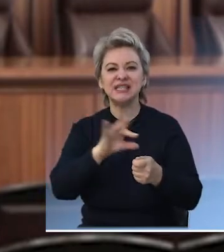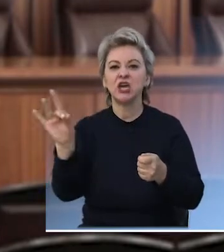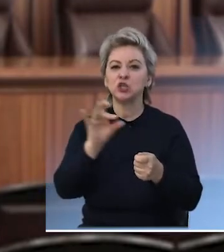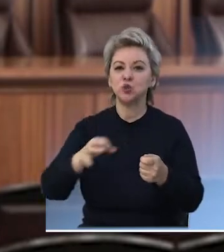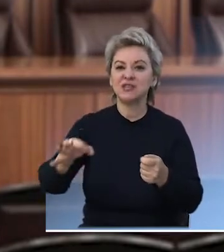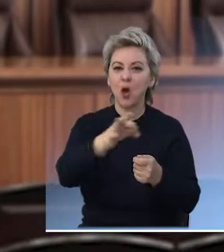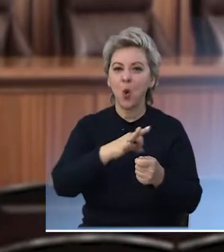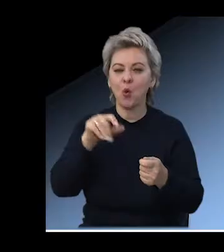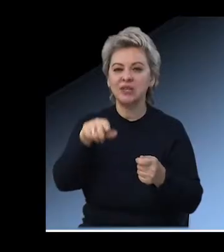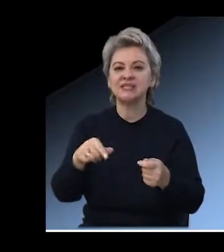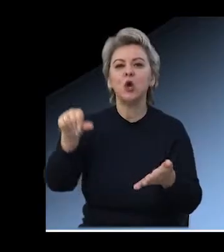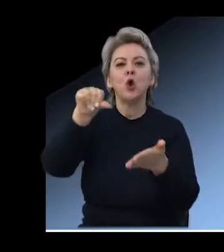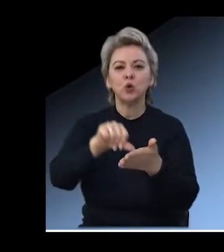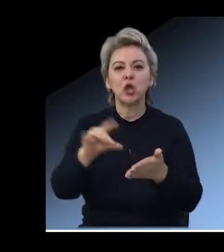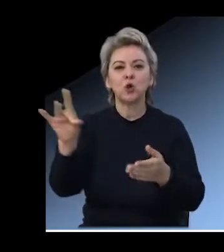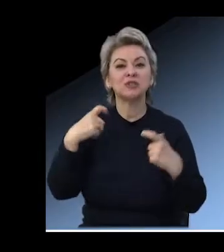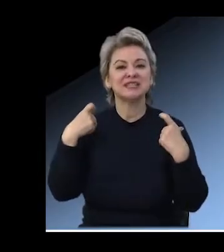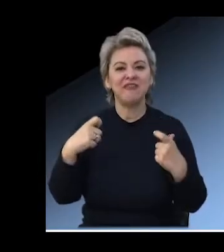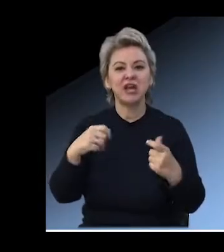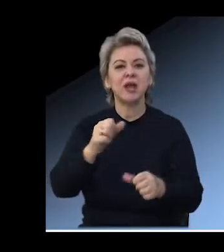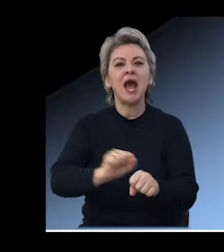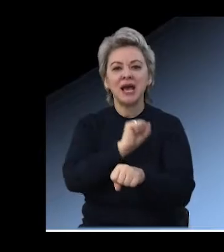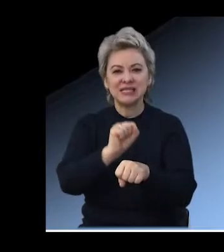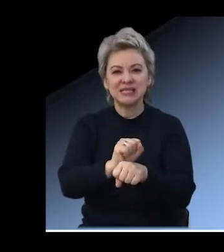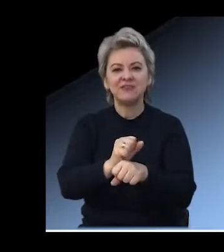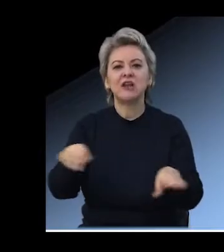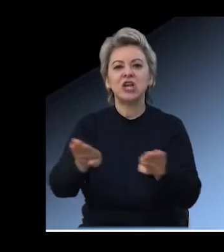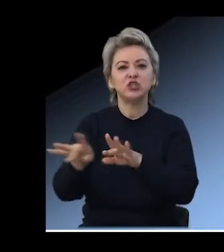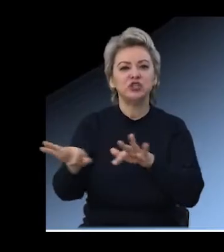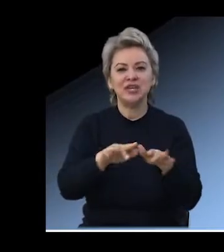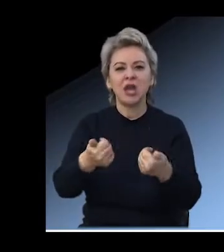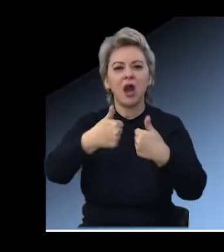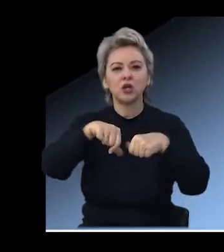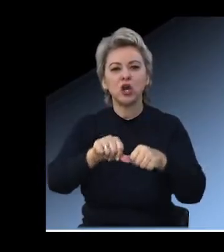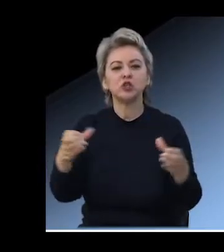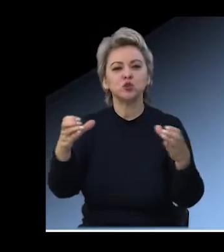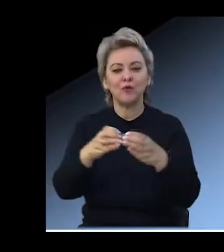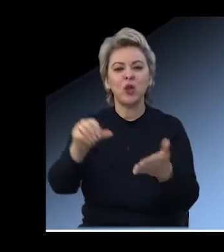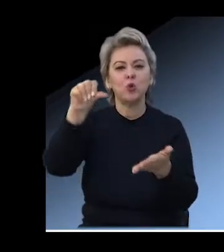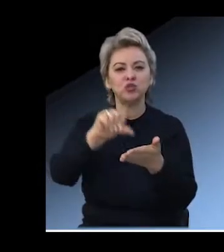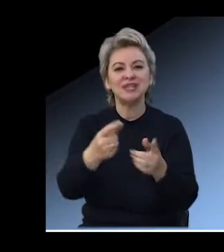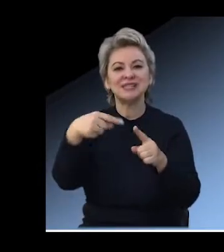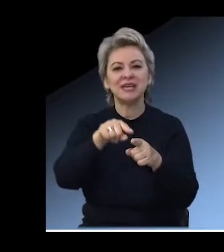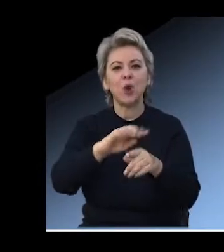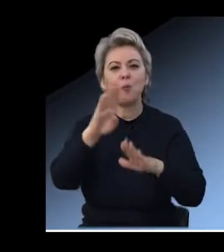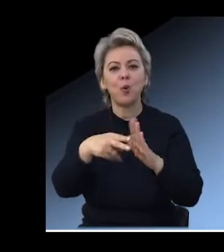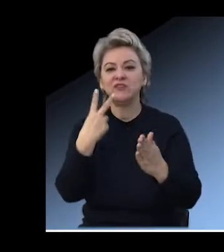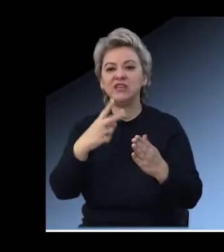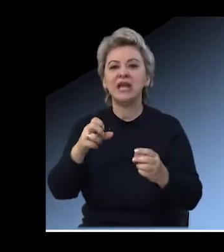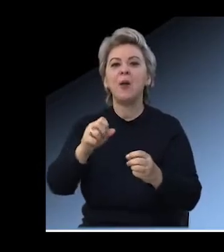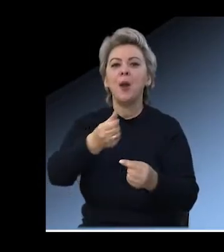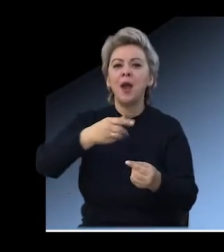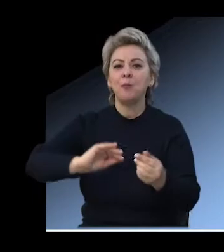России по Ростовской области при участии Росгвардии пресечена противоправная деятельность организованной группы, участники которой под